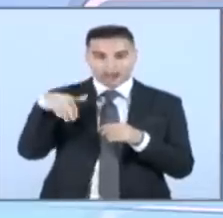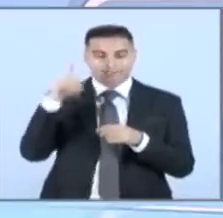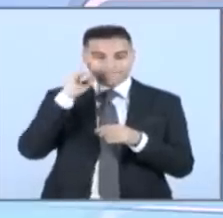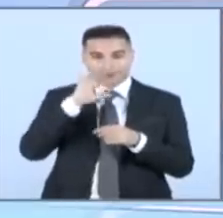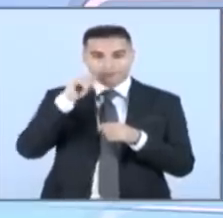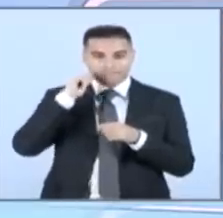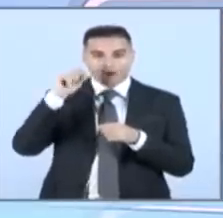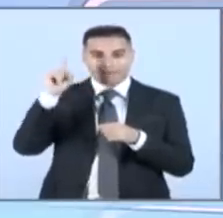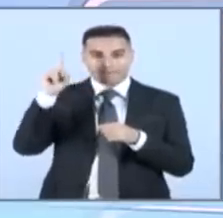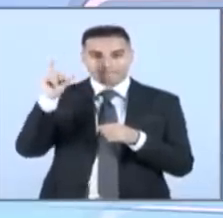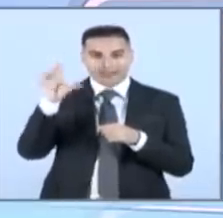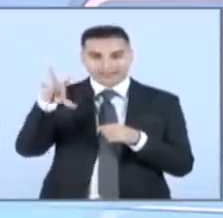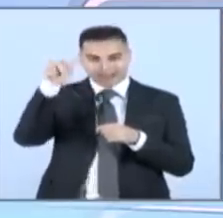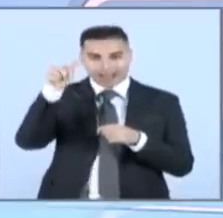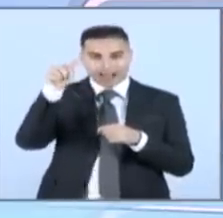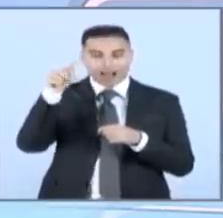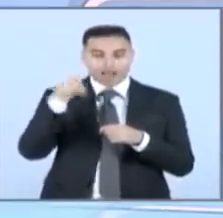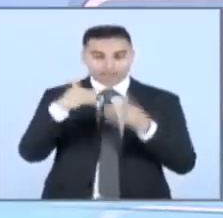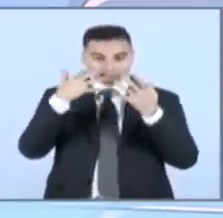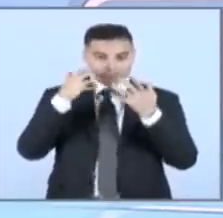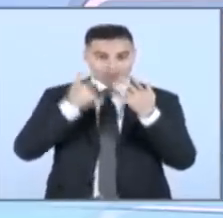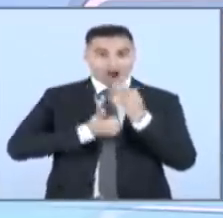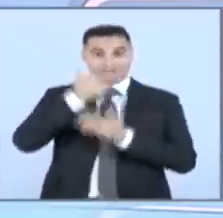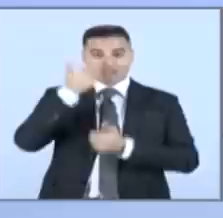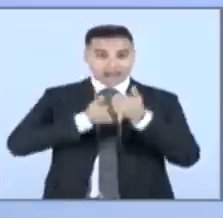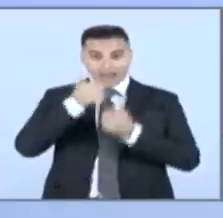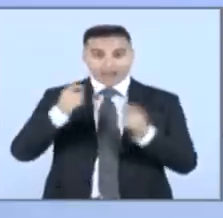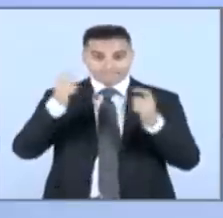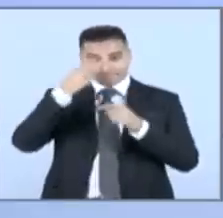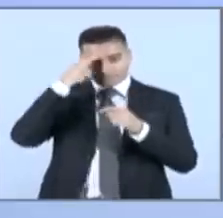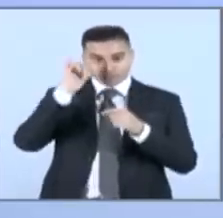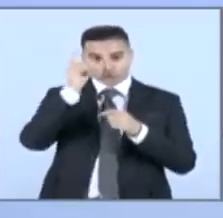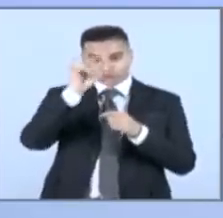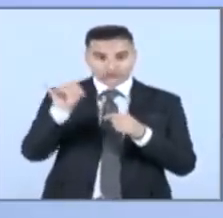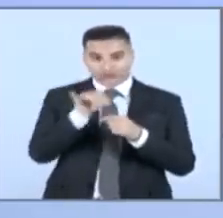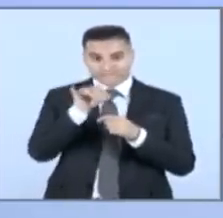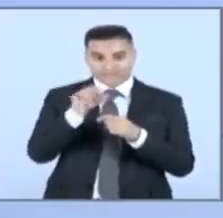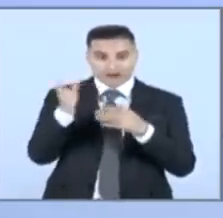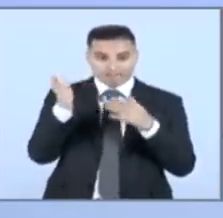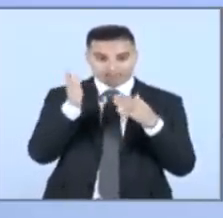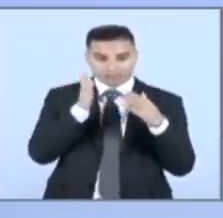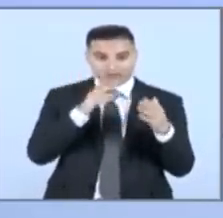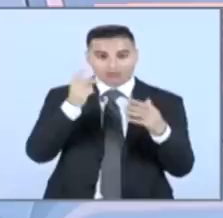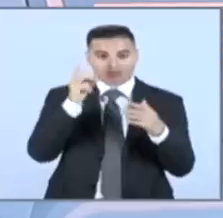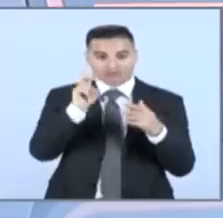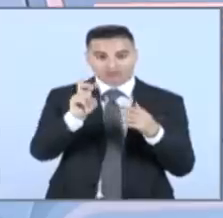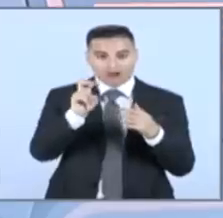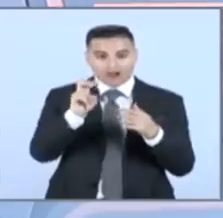بنها الأليوبية. أفضل لاعب في ماتش النهاردة مصطفى